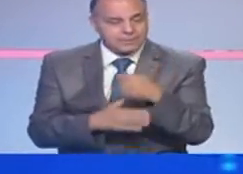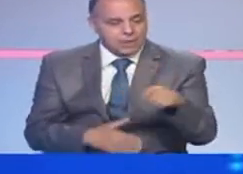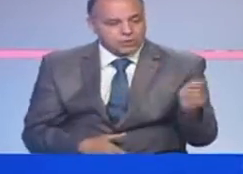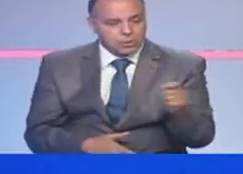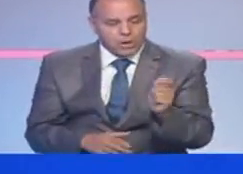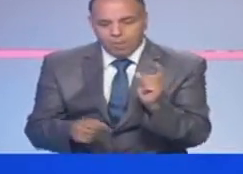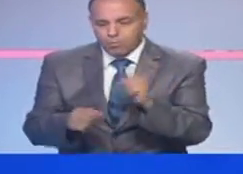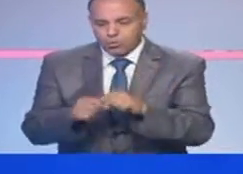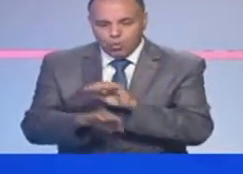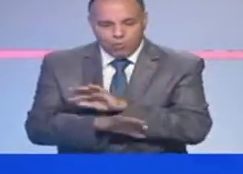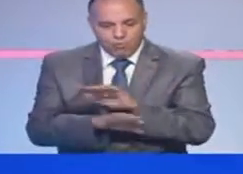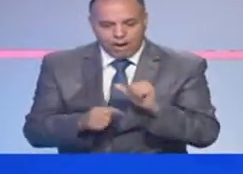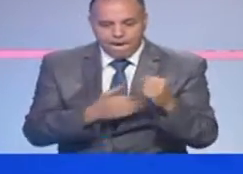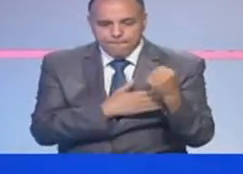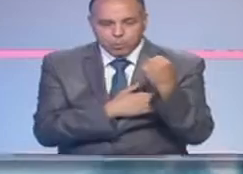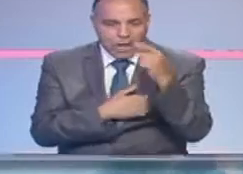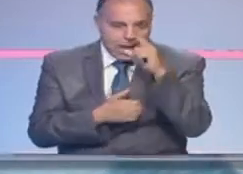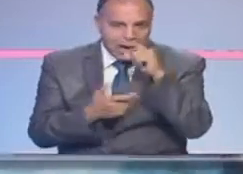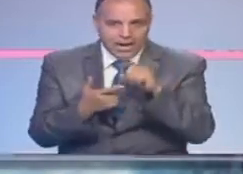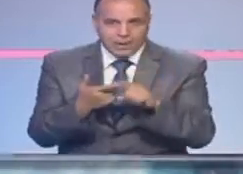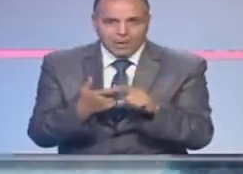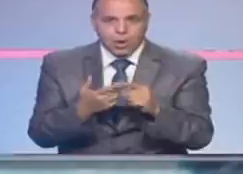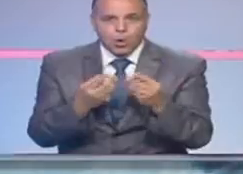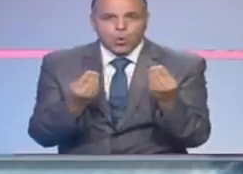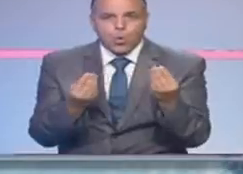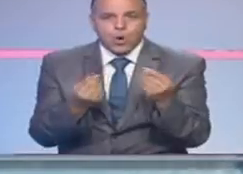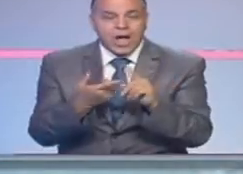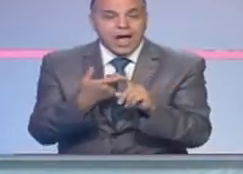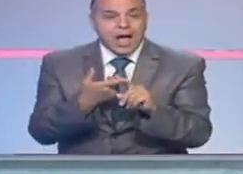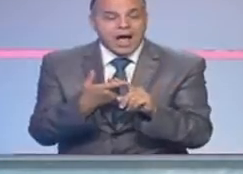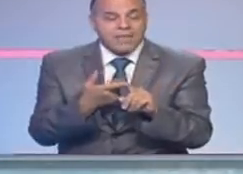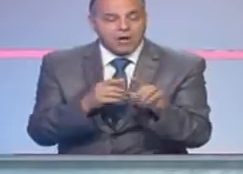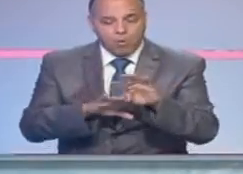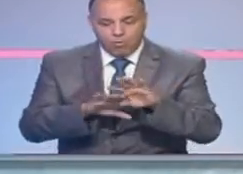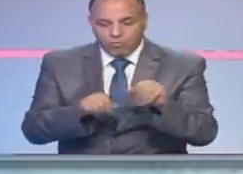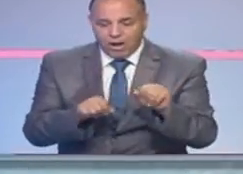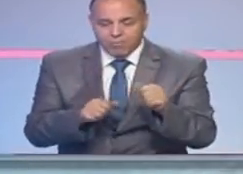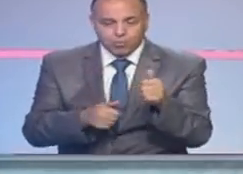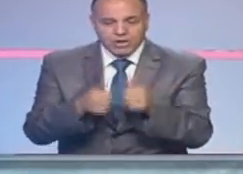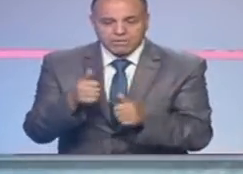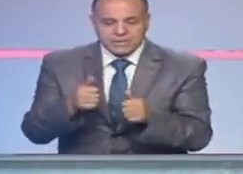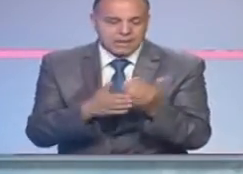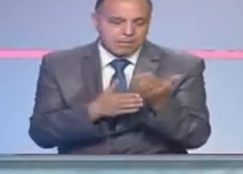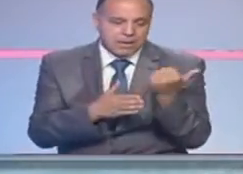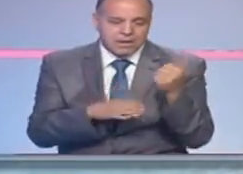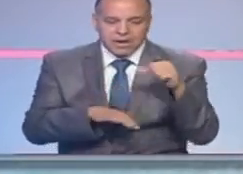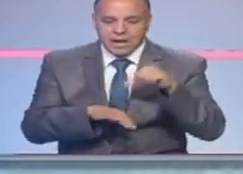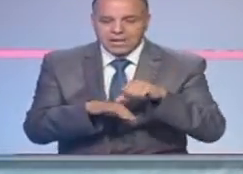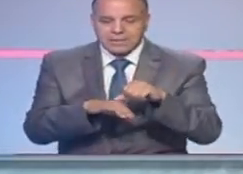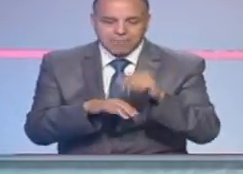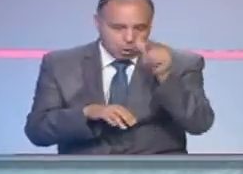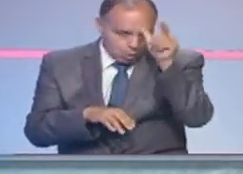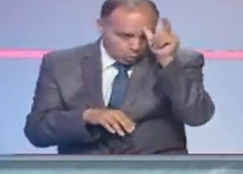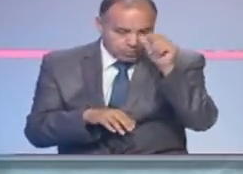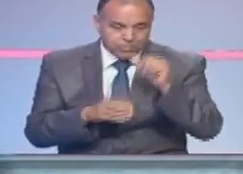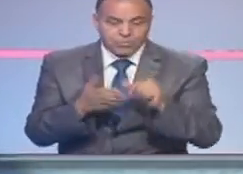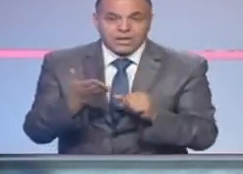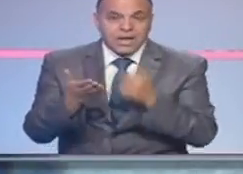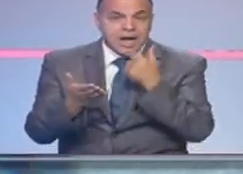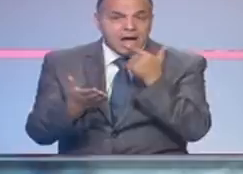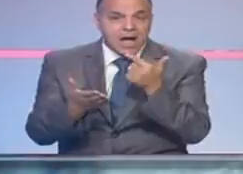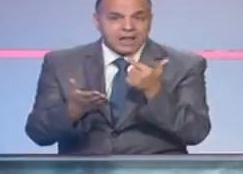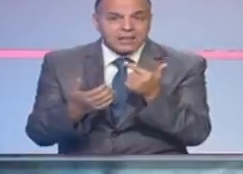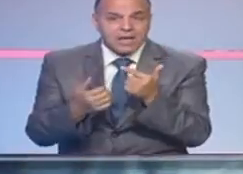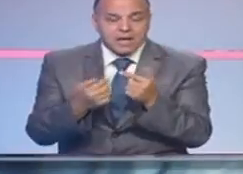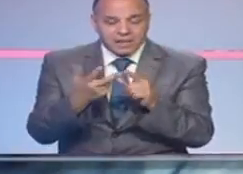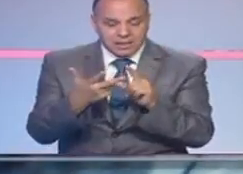مشاركته بالبطوله العربيه المجمعه التي اختتمت منافساتها امس بالعاصمه الاردنيه عمان في